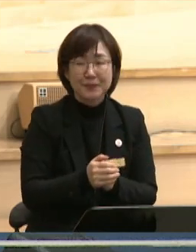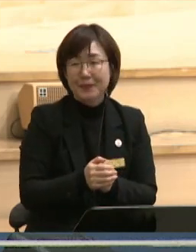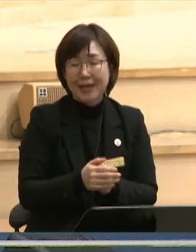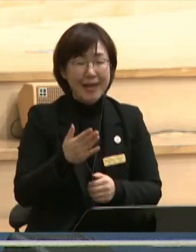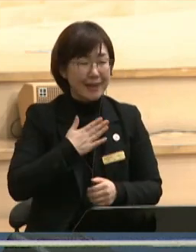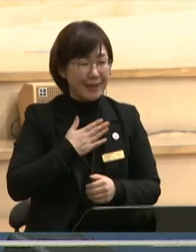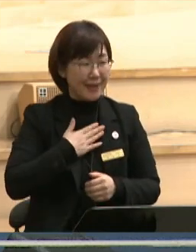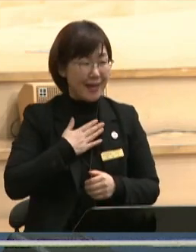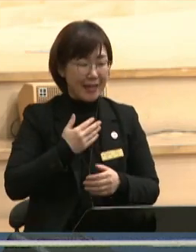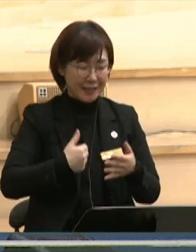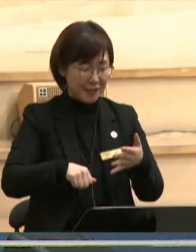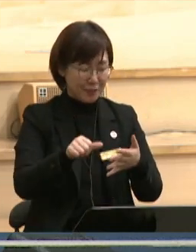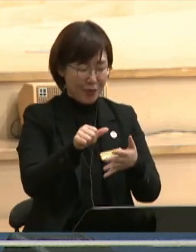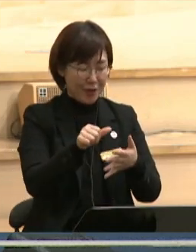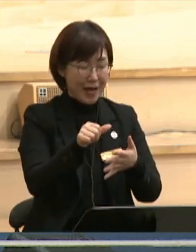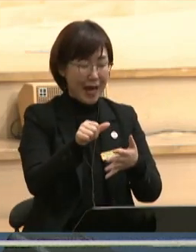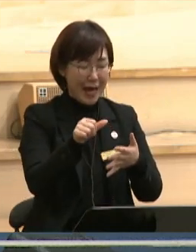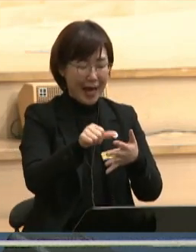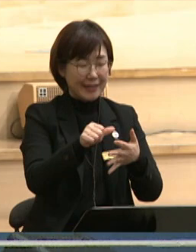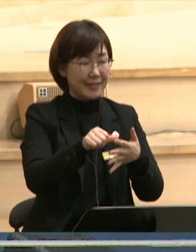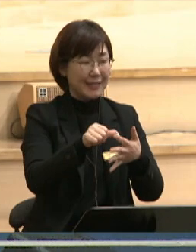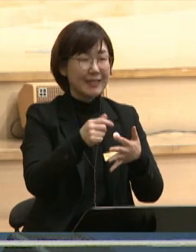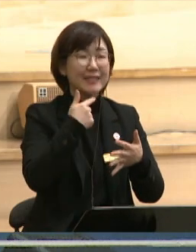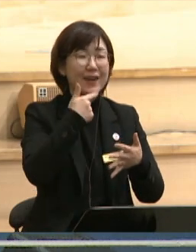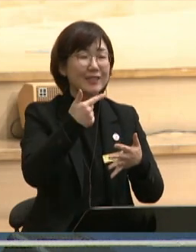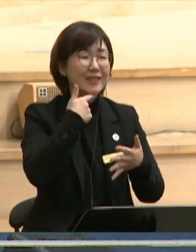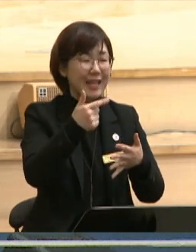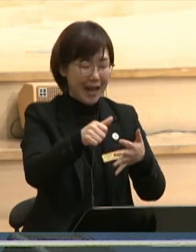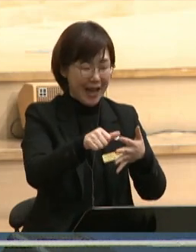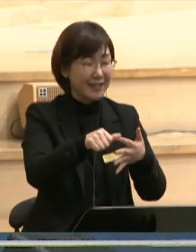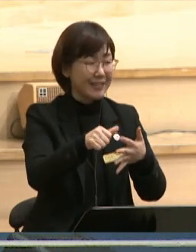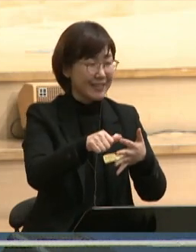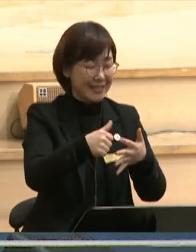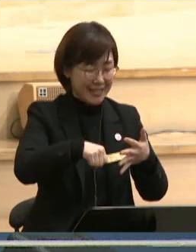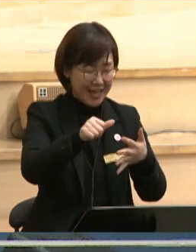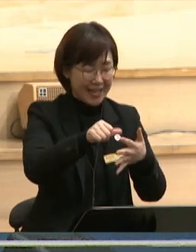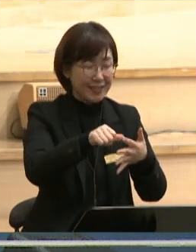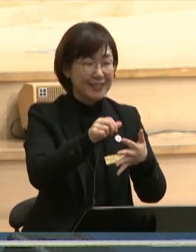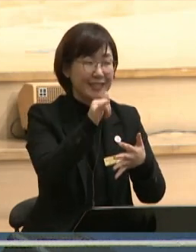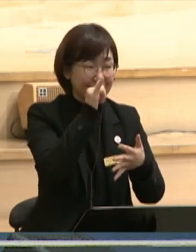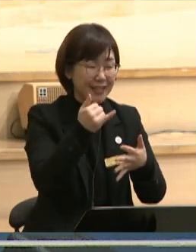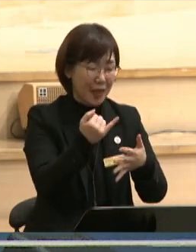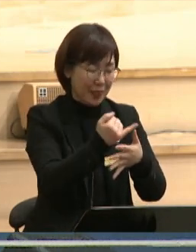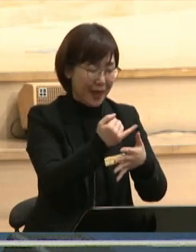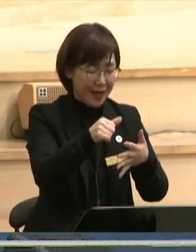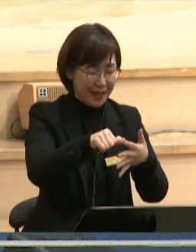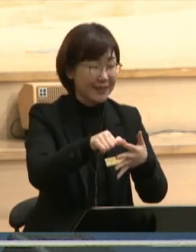있습니다 여섯 살짜리 아들이에요 요즘이 아들이 너무 좋습니다